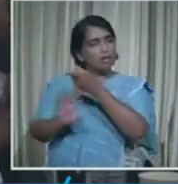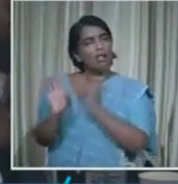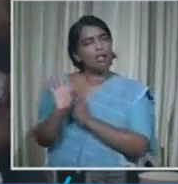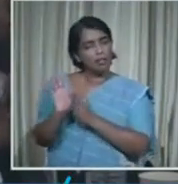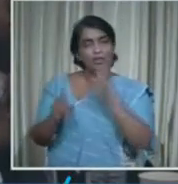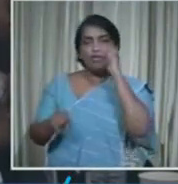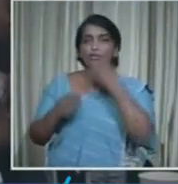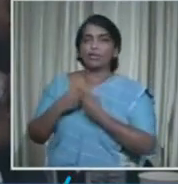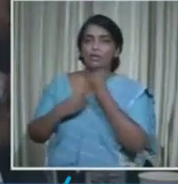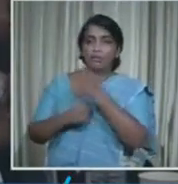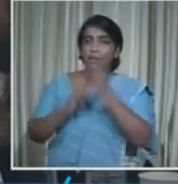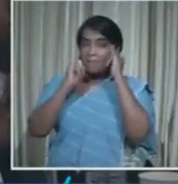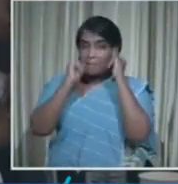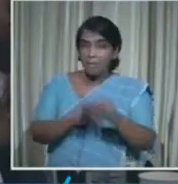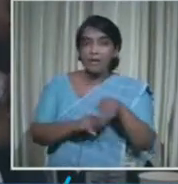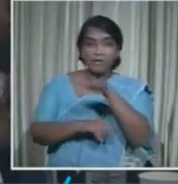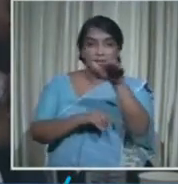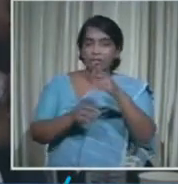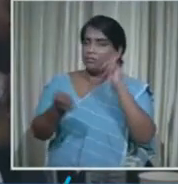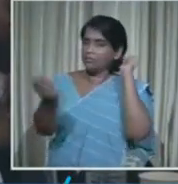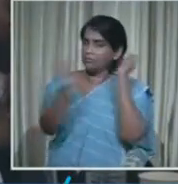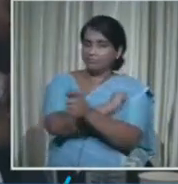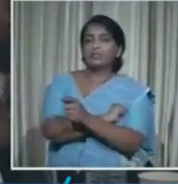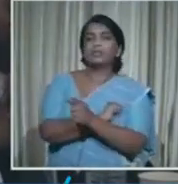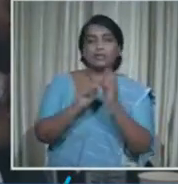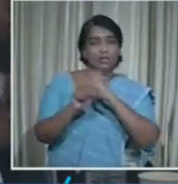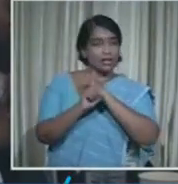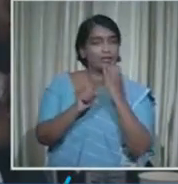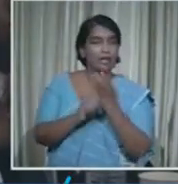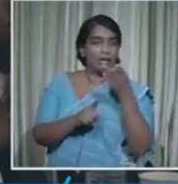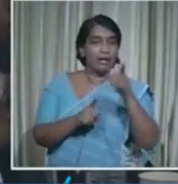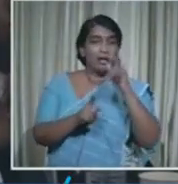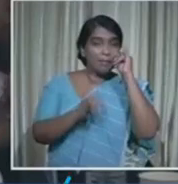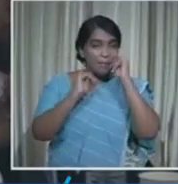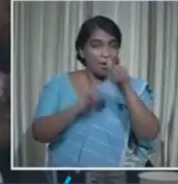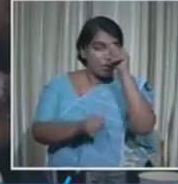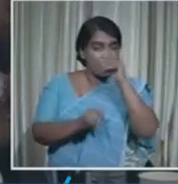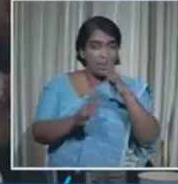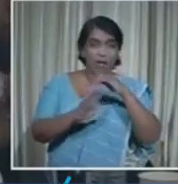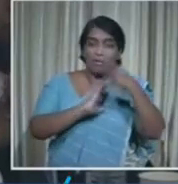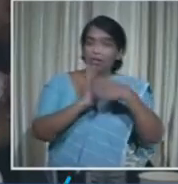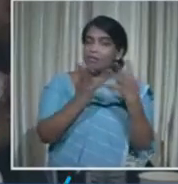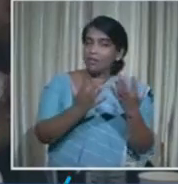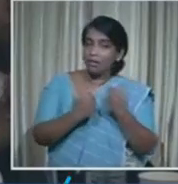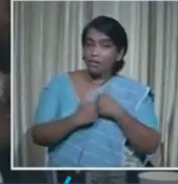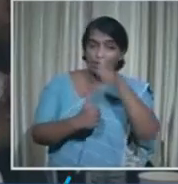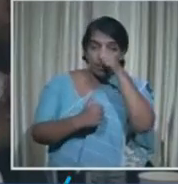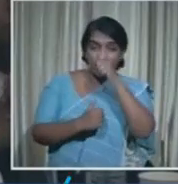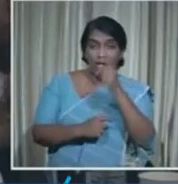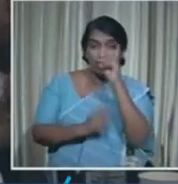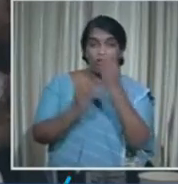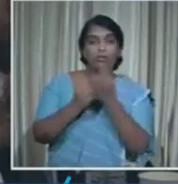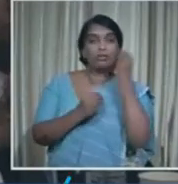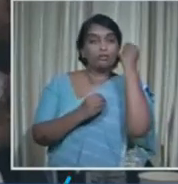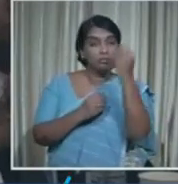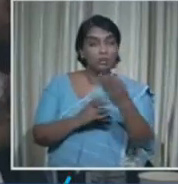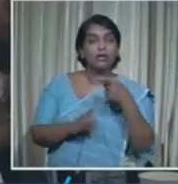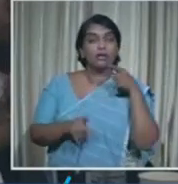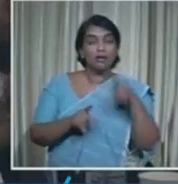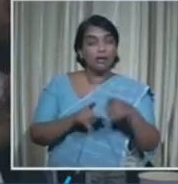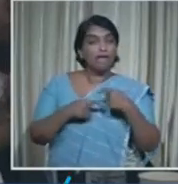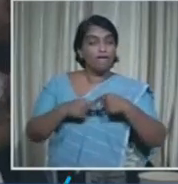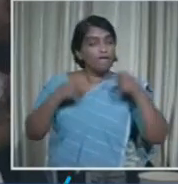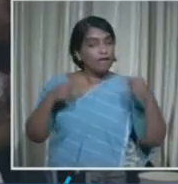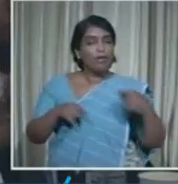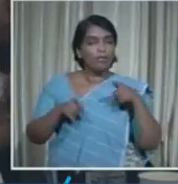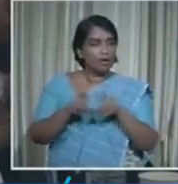මේ දූෂිත දේශපාලන සංස්කෘතිය වෙනස් කරලා මේ දූෂිතයන්ගෙන් රට බේරගෙන Kurunte dandu angkerla, me vipake,